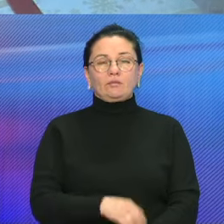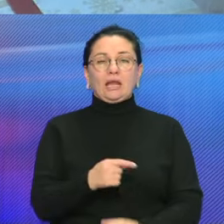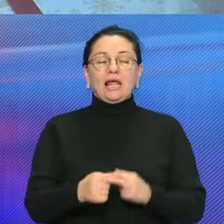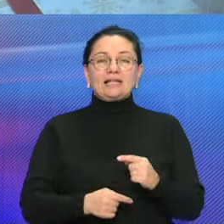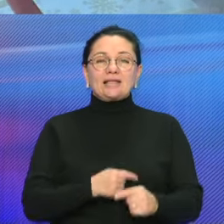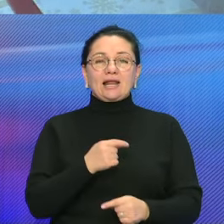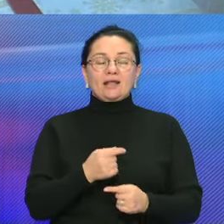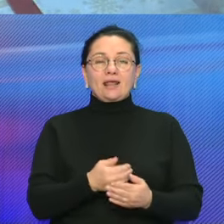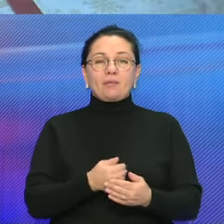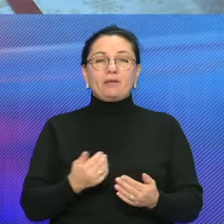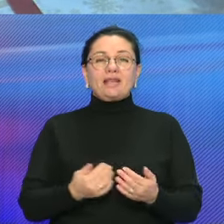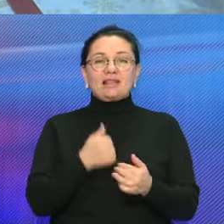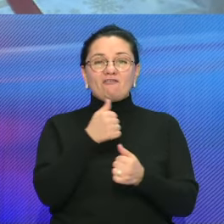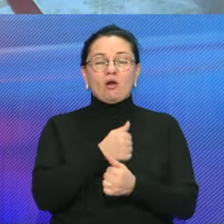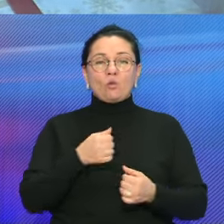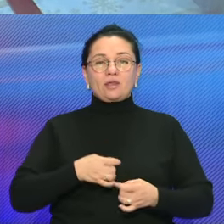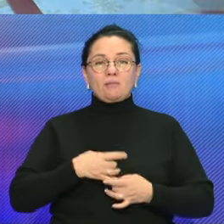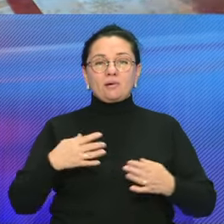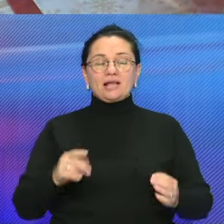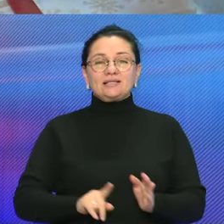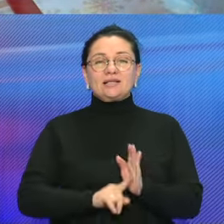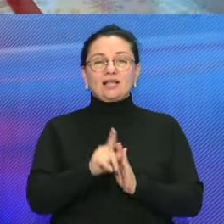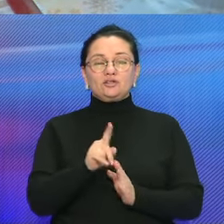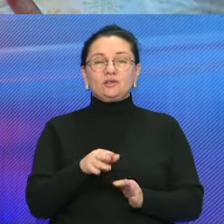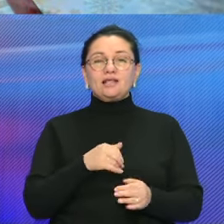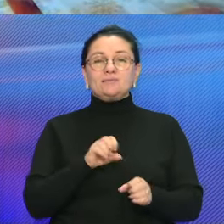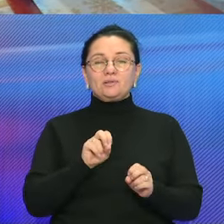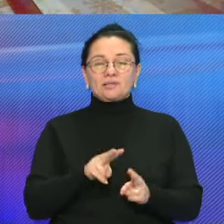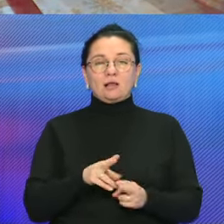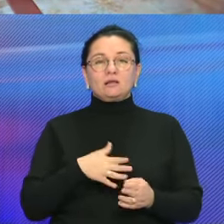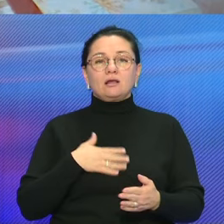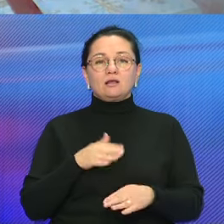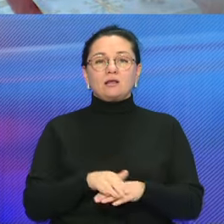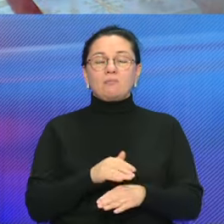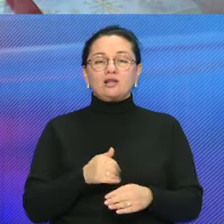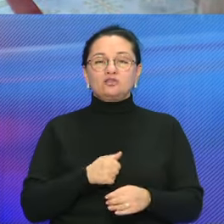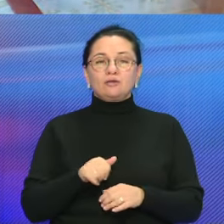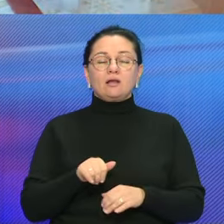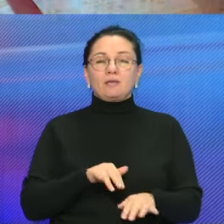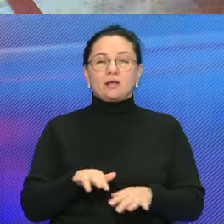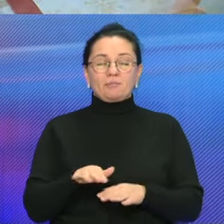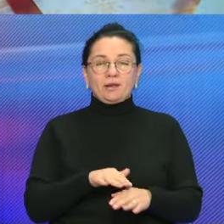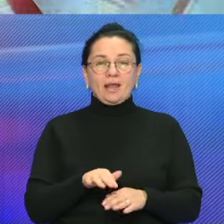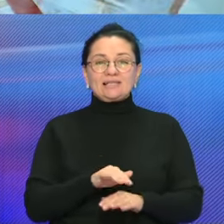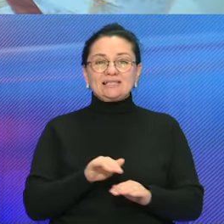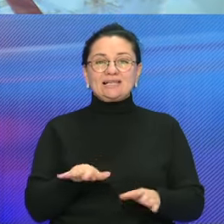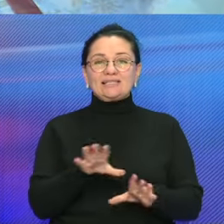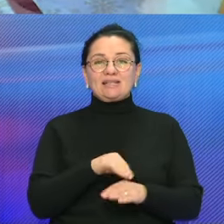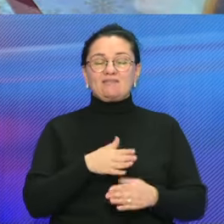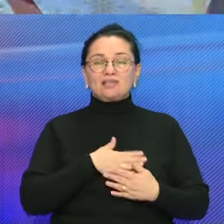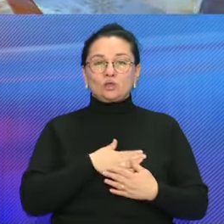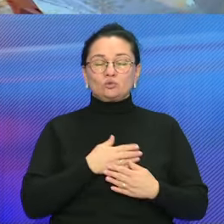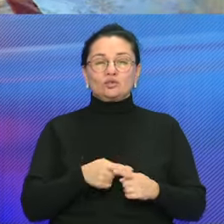Традиционно перед новогодними святами у Беларуси стартуют доброчинные акции «Наши дети» и «От усей души». Урочистое открытие